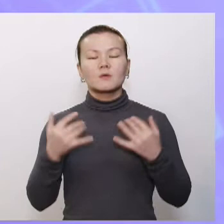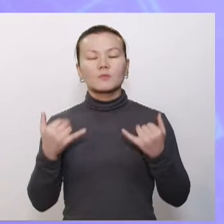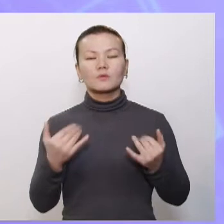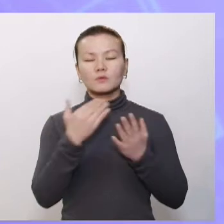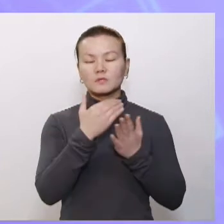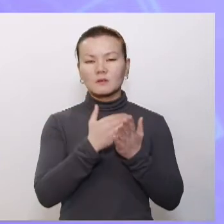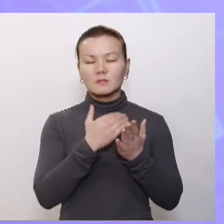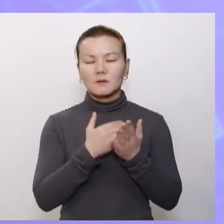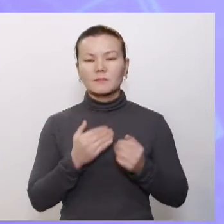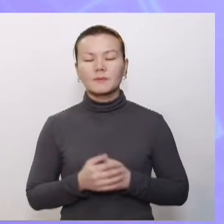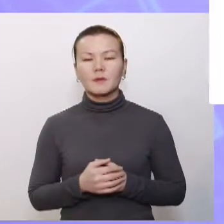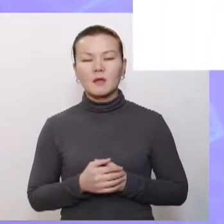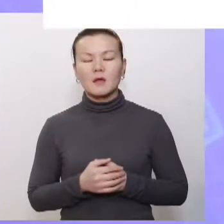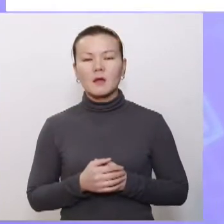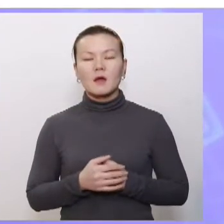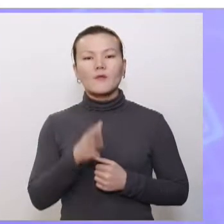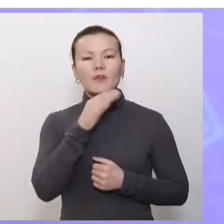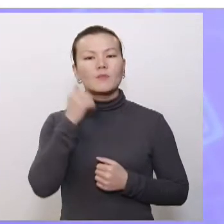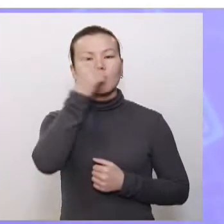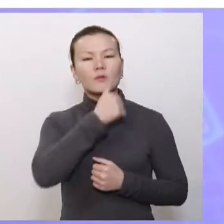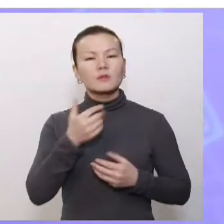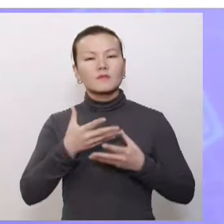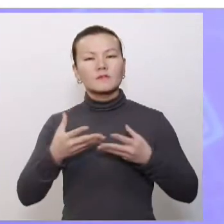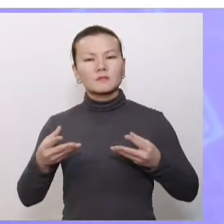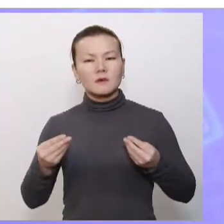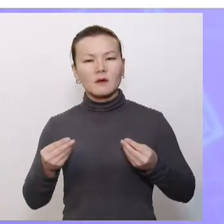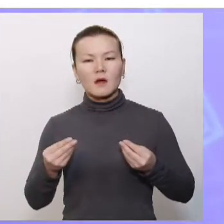Бүгүнкү сабакта жаз кандай мезгил?